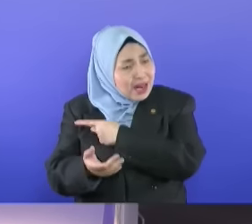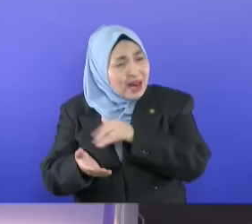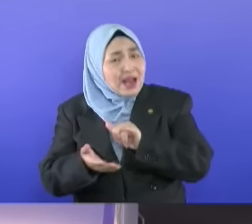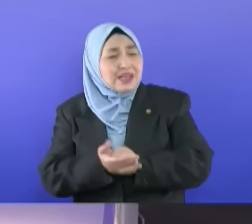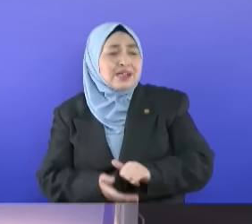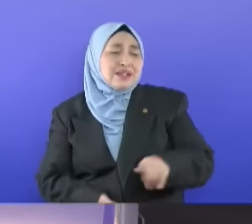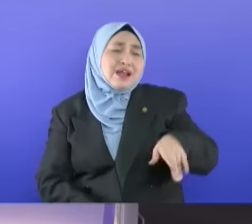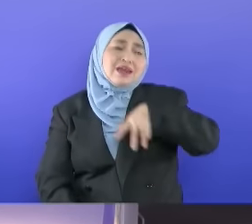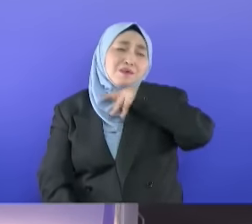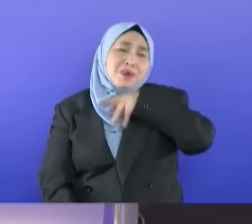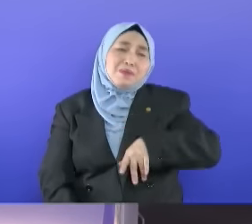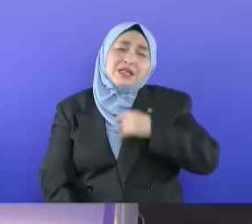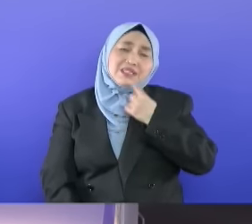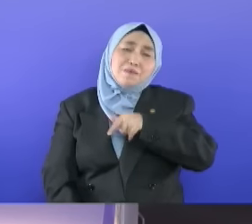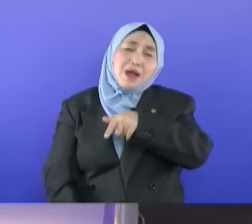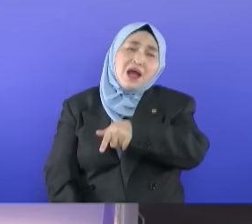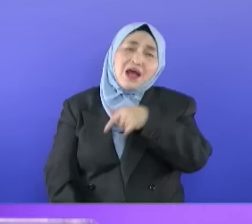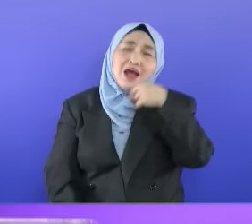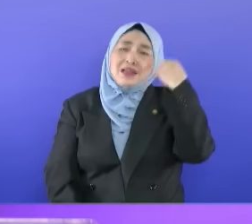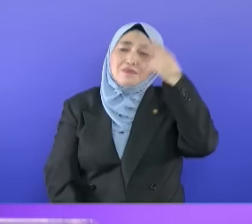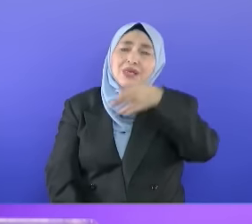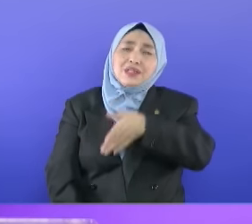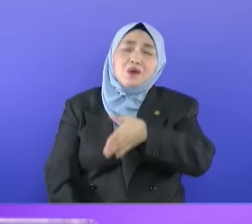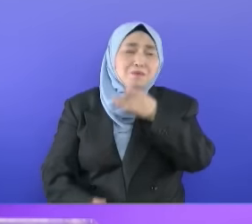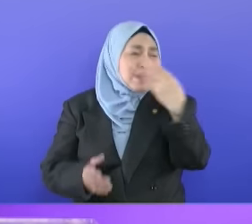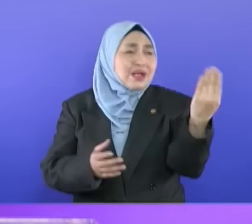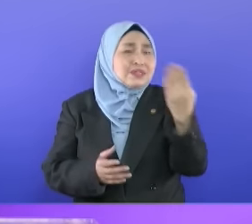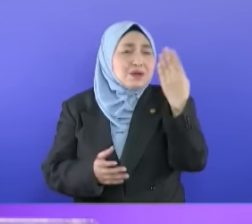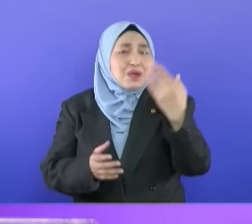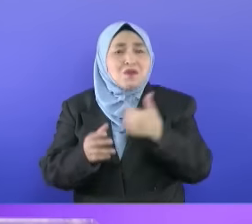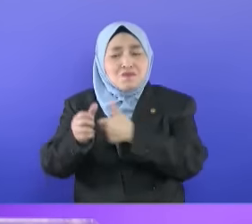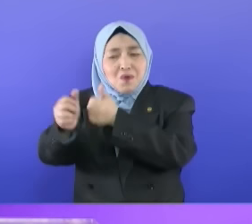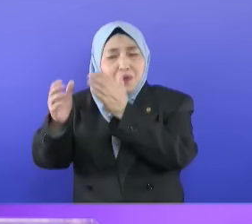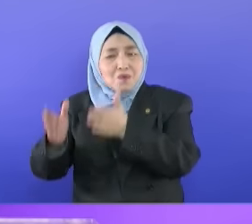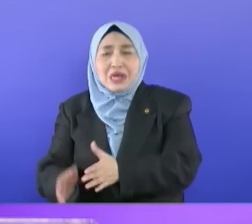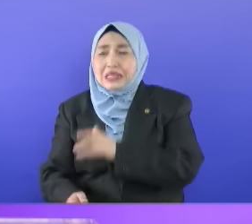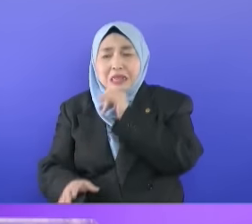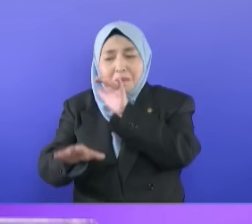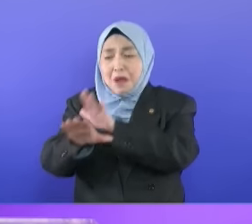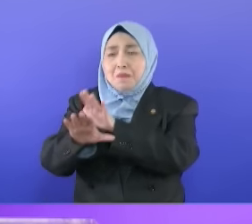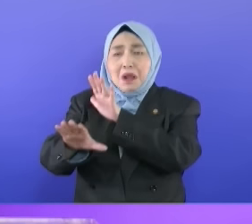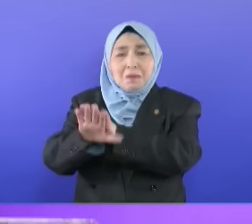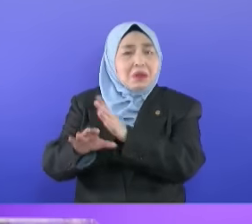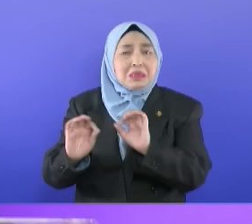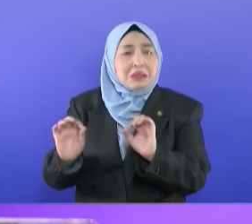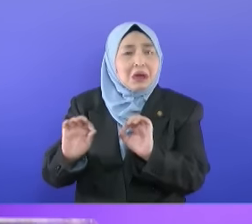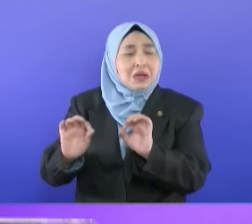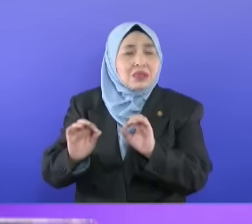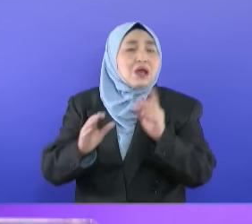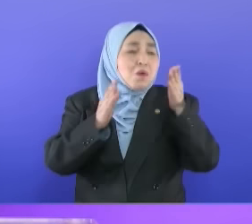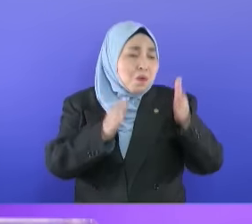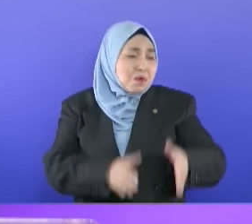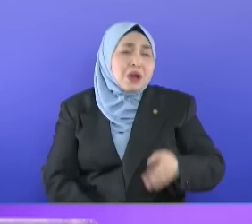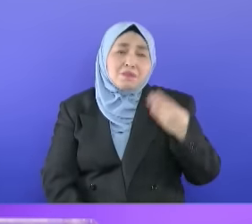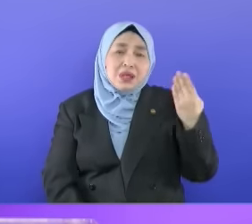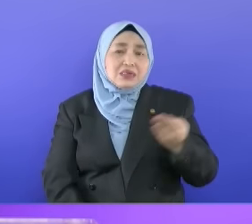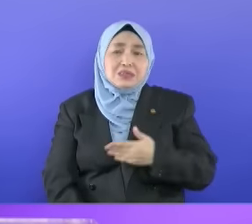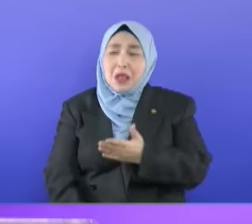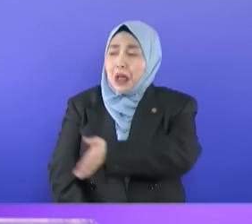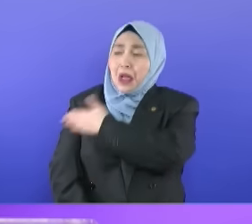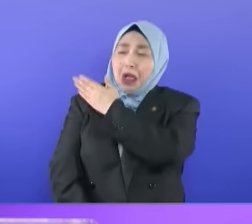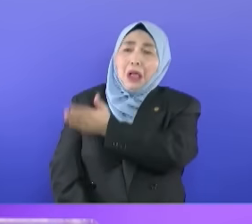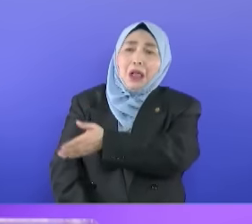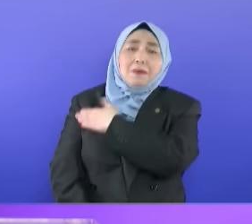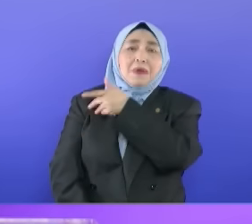Ini siapa orang yang biasa-biasa saja ya pengikut volume dia pun tak ramai dan juga orang-orang biasa-biasa humble Abdi